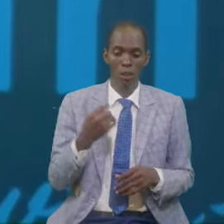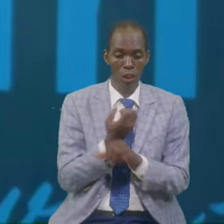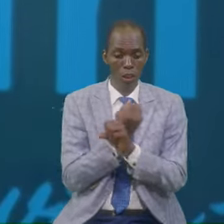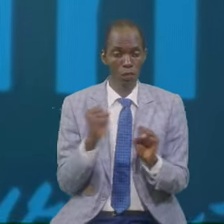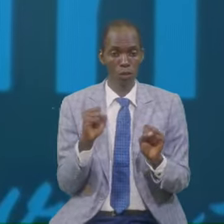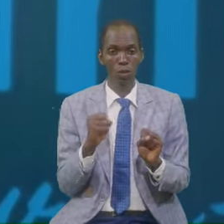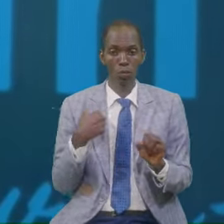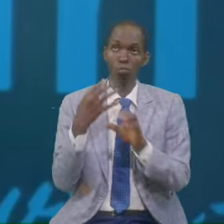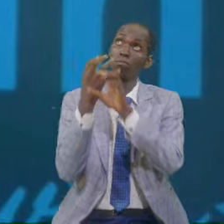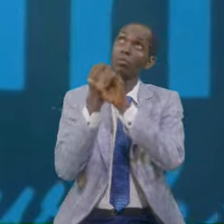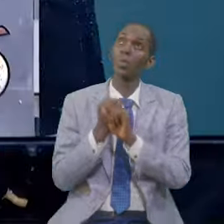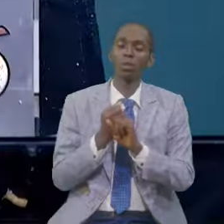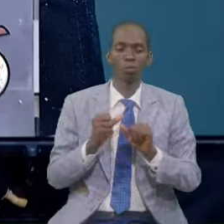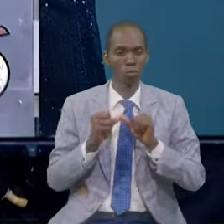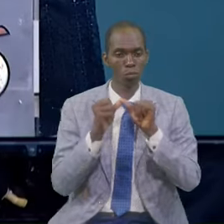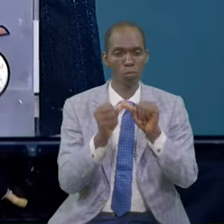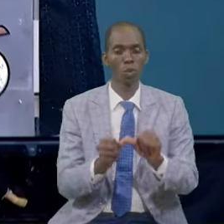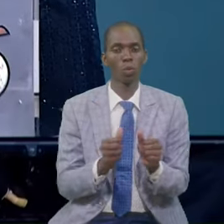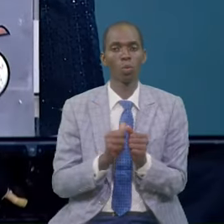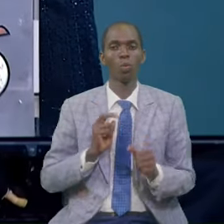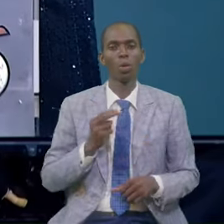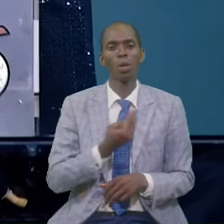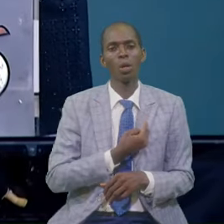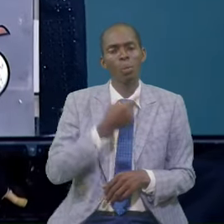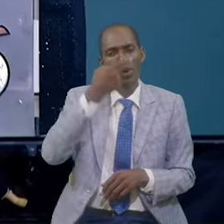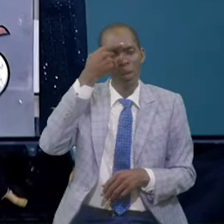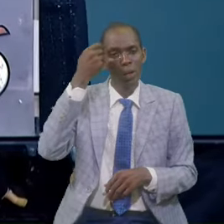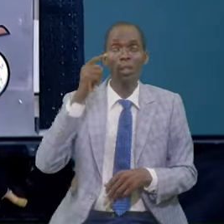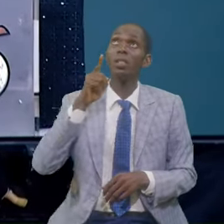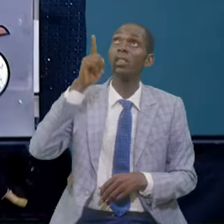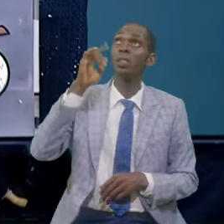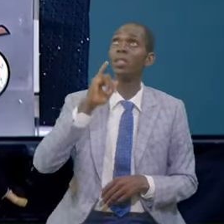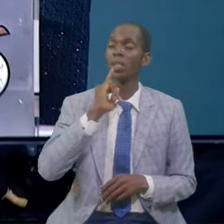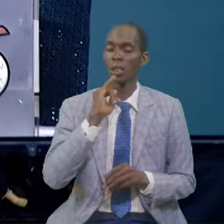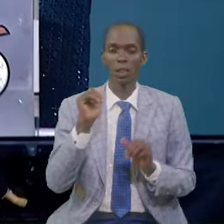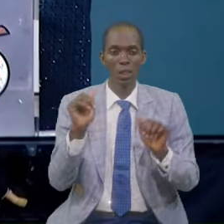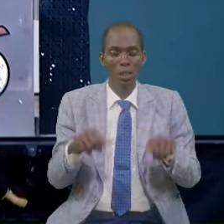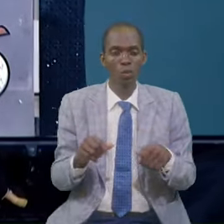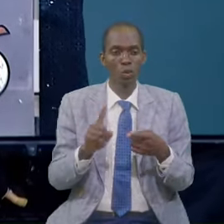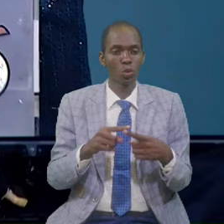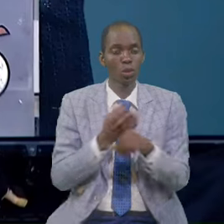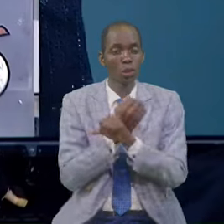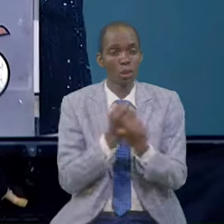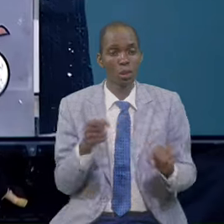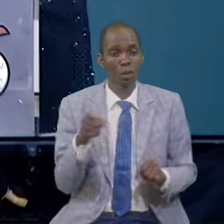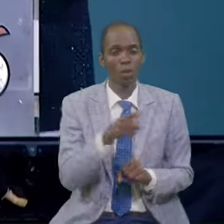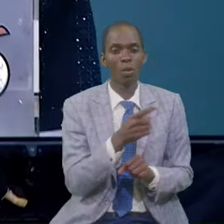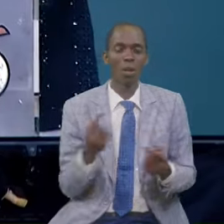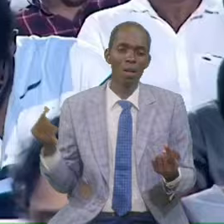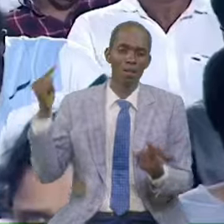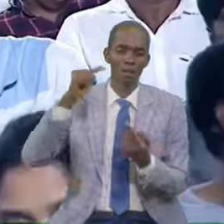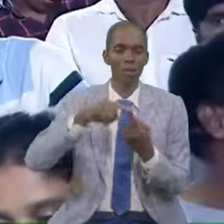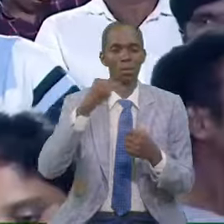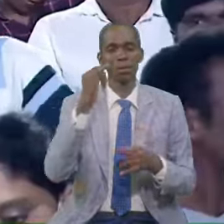నిరంతరం మనతో కొనసాగుతుంది. Because he is able to save them to the uttermost.